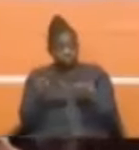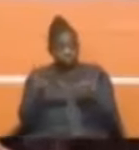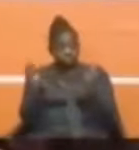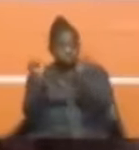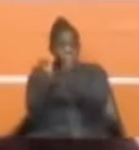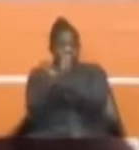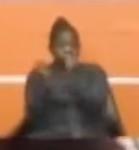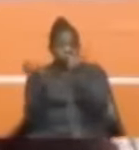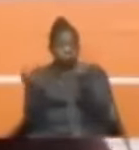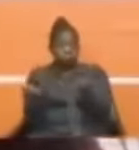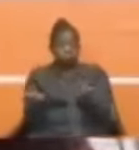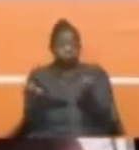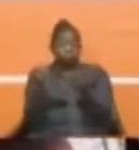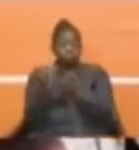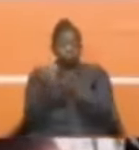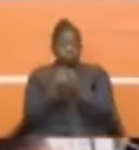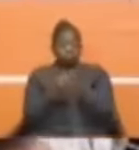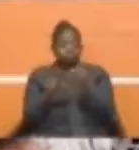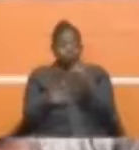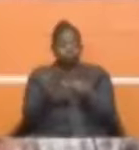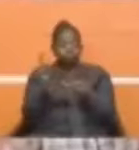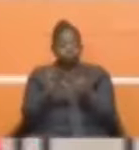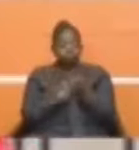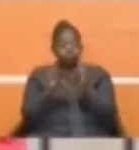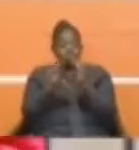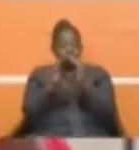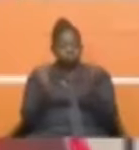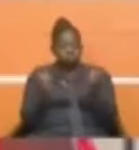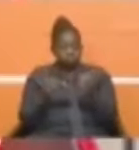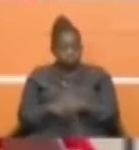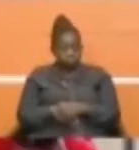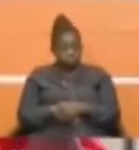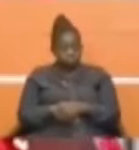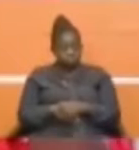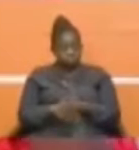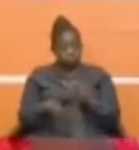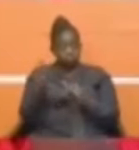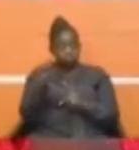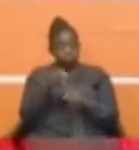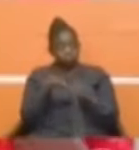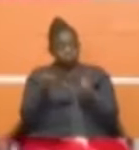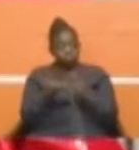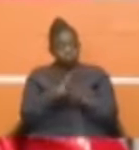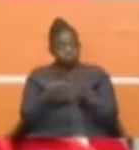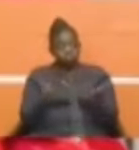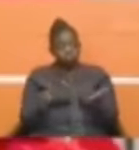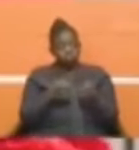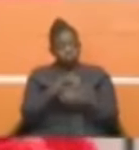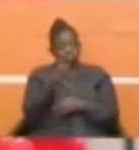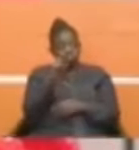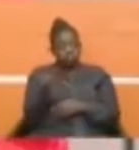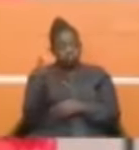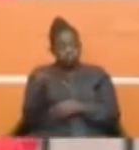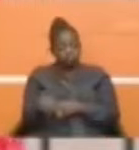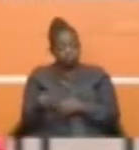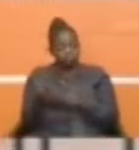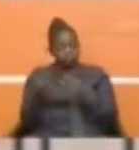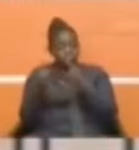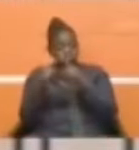makomera nga bakwatibwa olw'ebyobufuzi bafuna obwenkanya. Nti abantu abali mu makomera tebazza musango na wabula